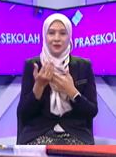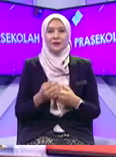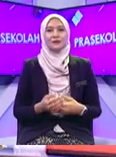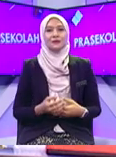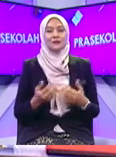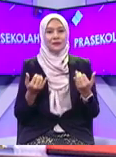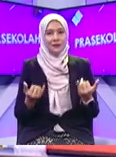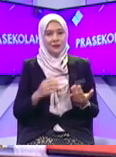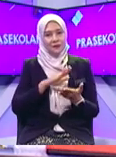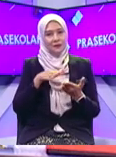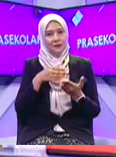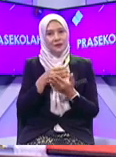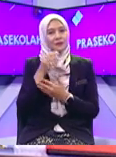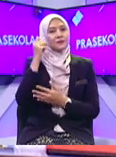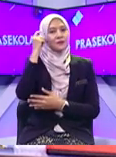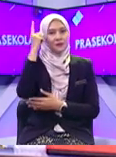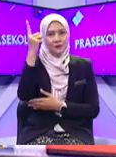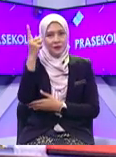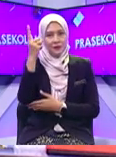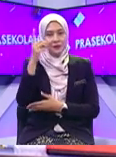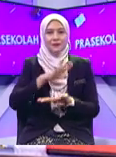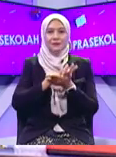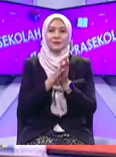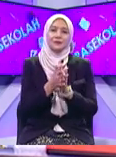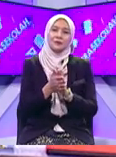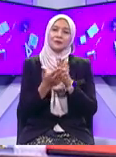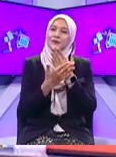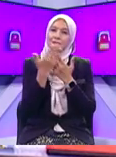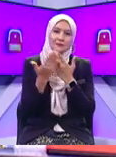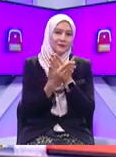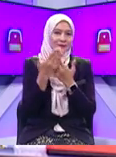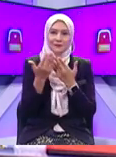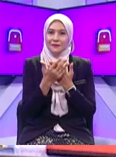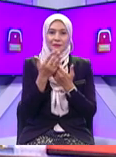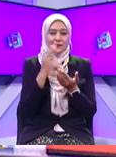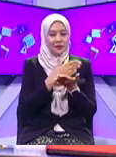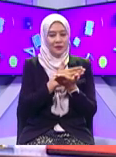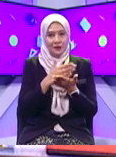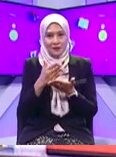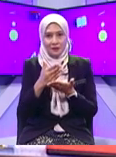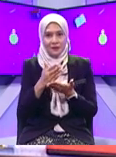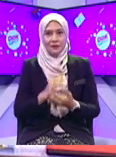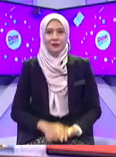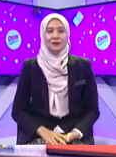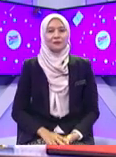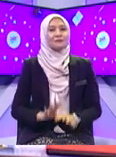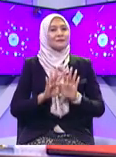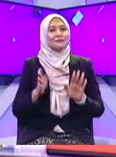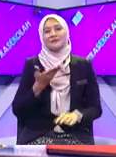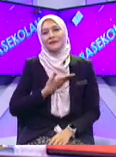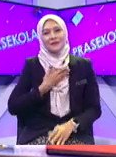sebenarnya operasi tula nih sebenarnya sangat mudah Oke jadi jangan takut dengan